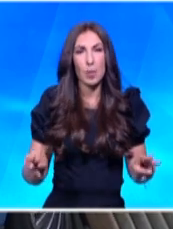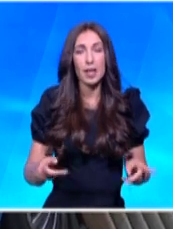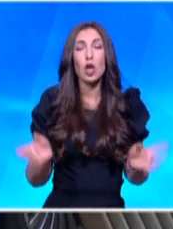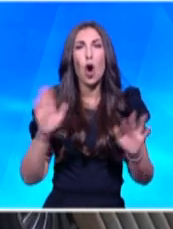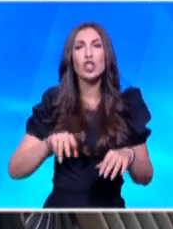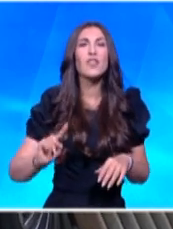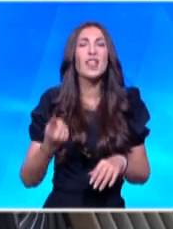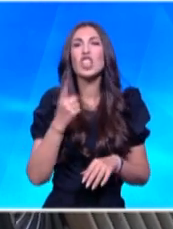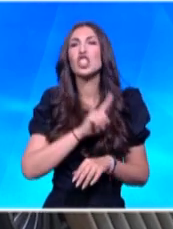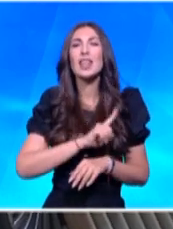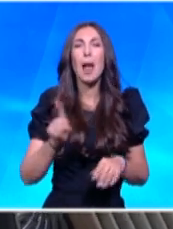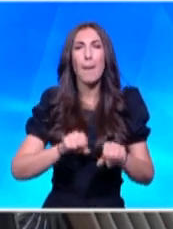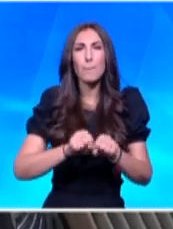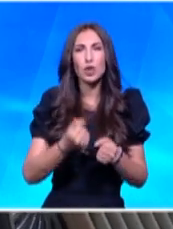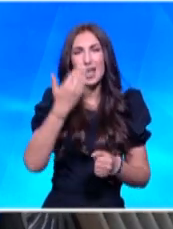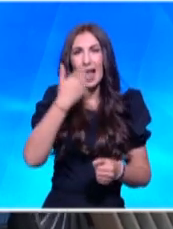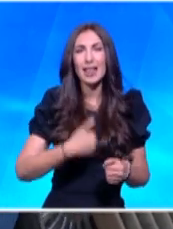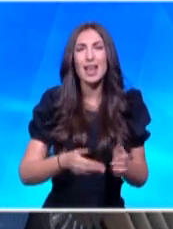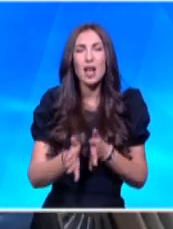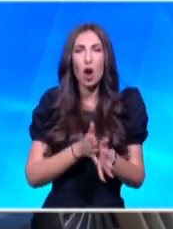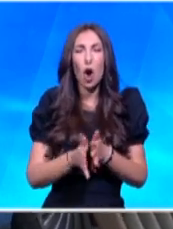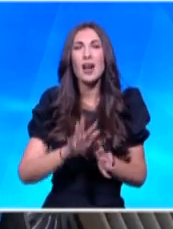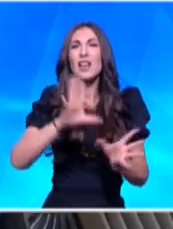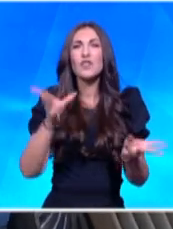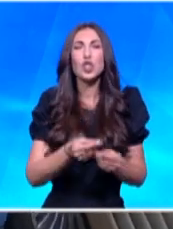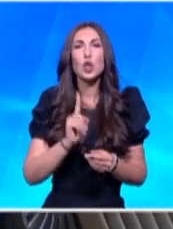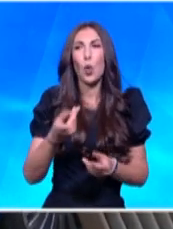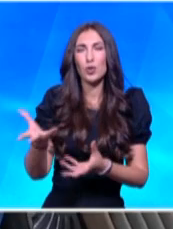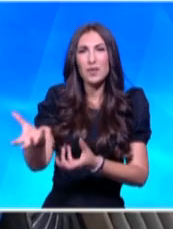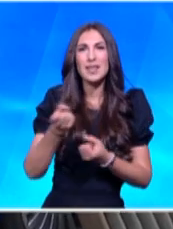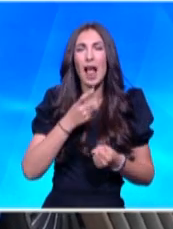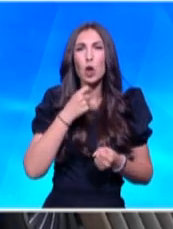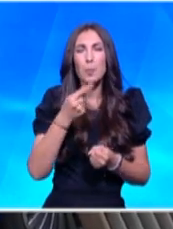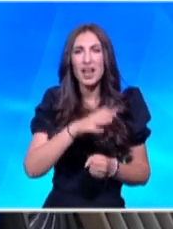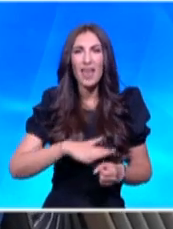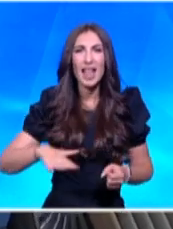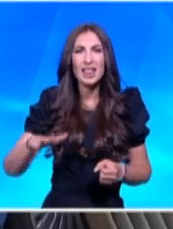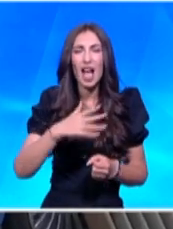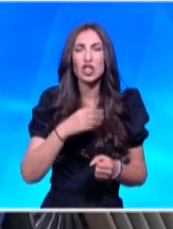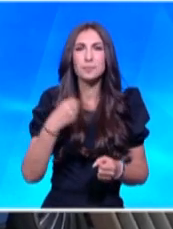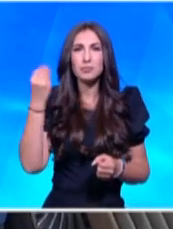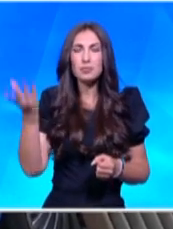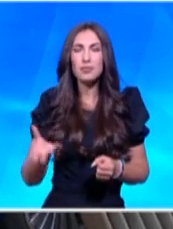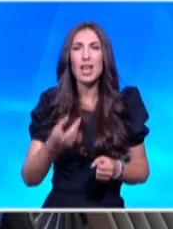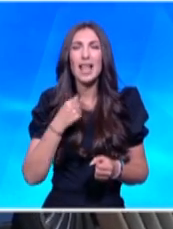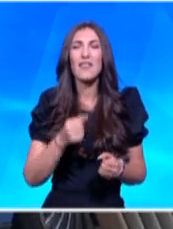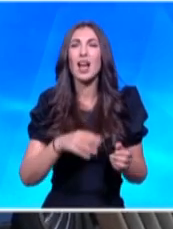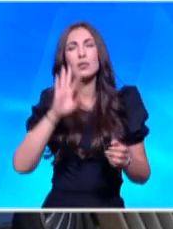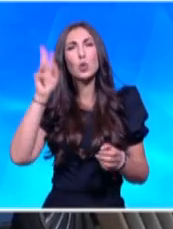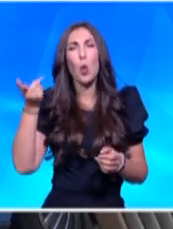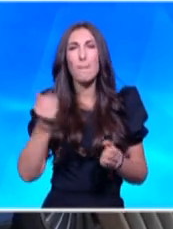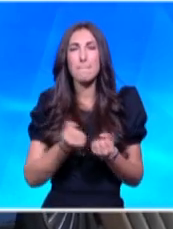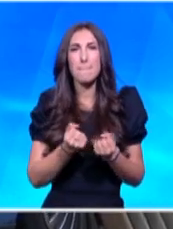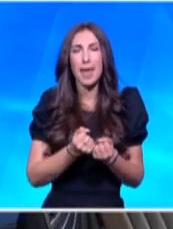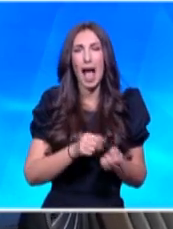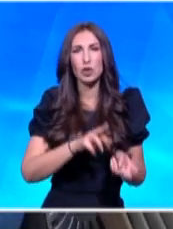няма пострадали хора, всички, които са били изведени от ниските етажи, са настанени. Част от хората, които през целия